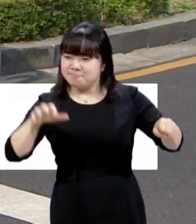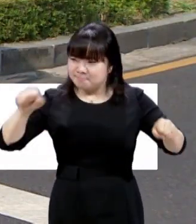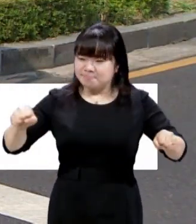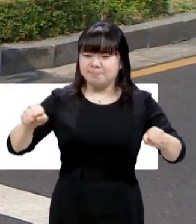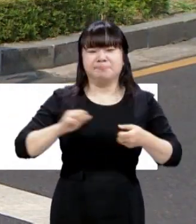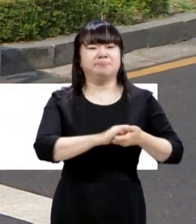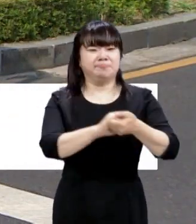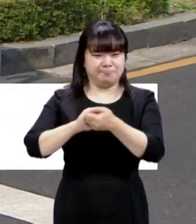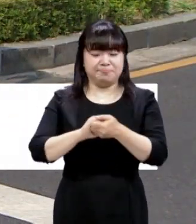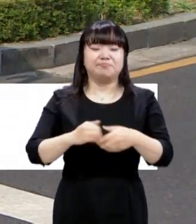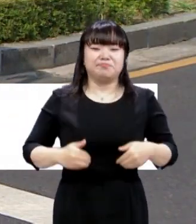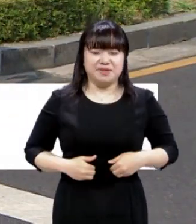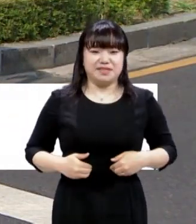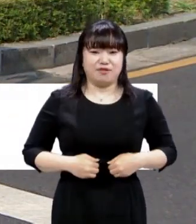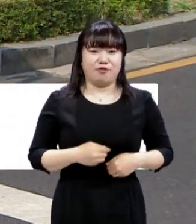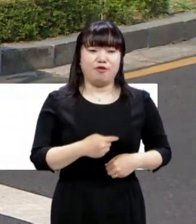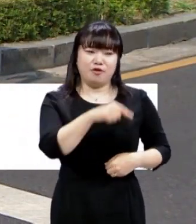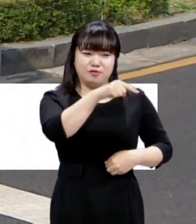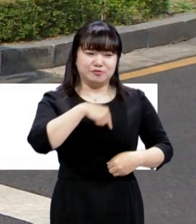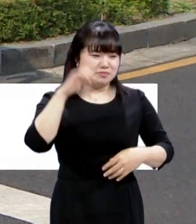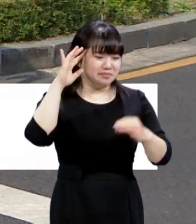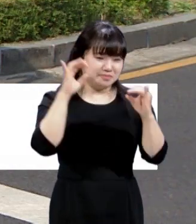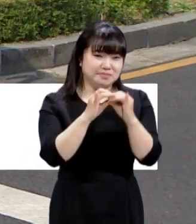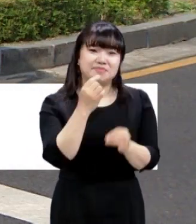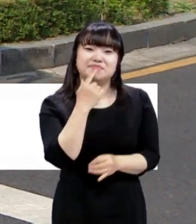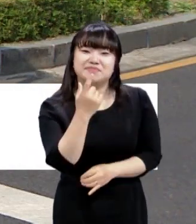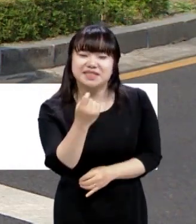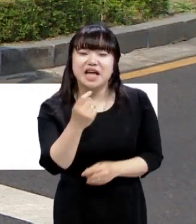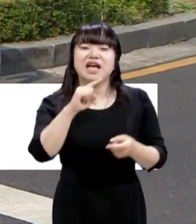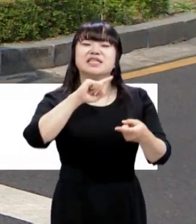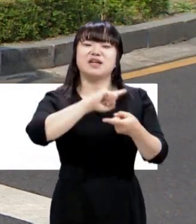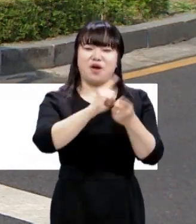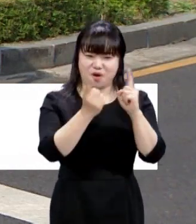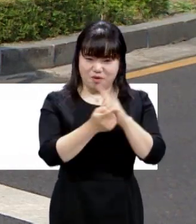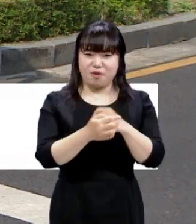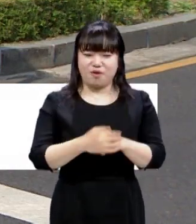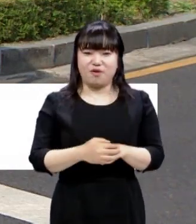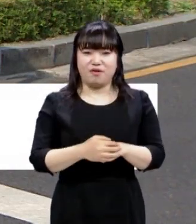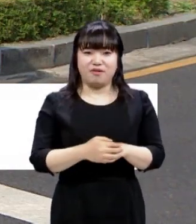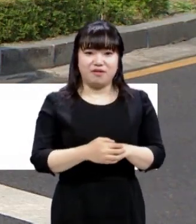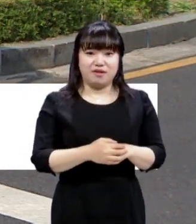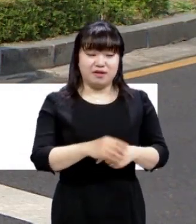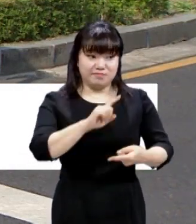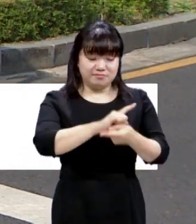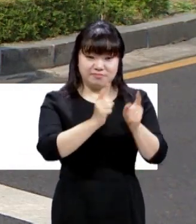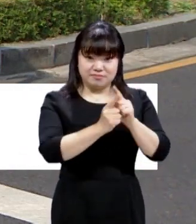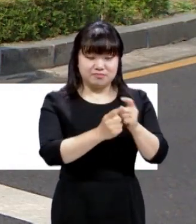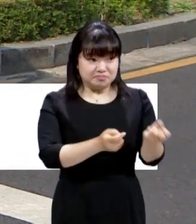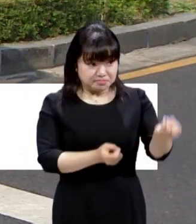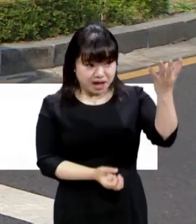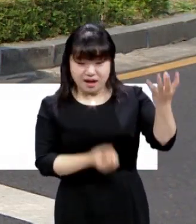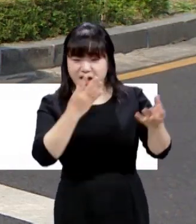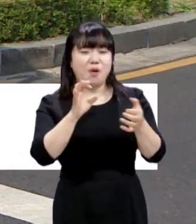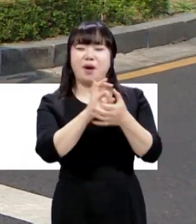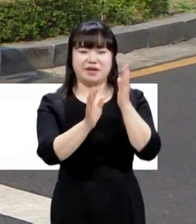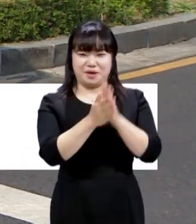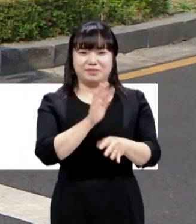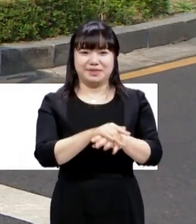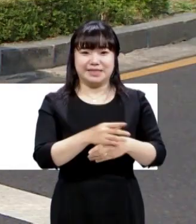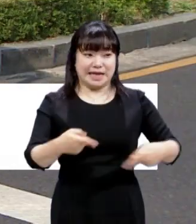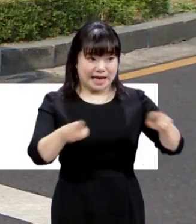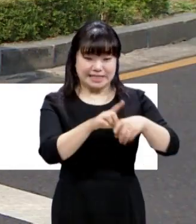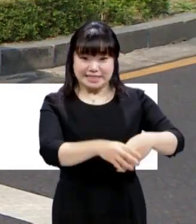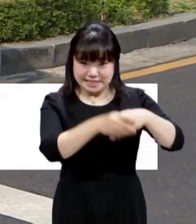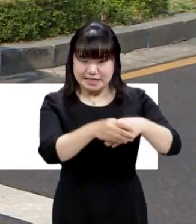똑같습니다 두 사람의 똑같습니다 그래서 서로 누가 되든지 손을 잡고 놓은거 발전 꼭